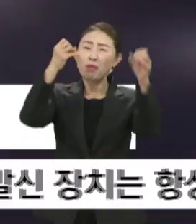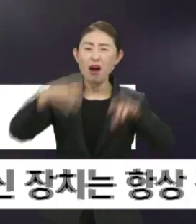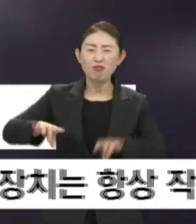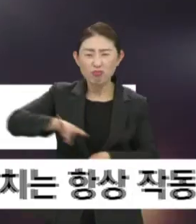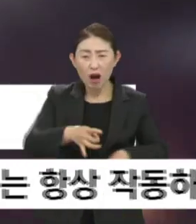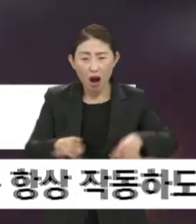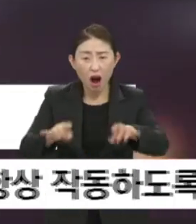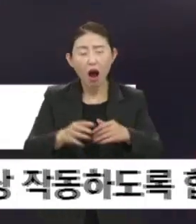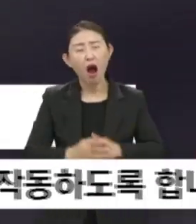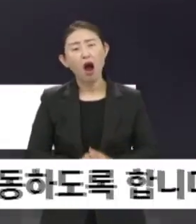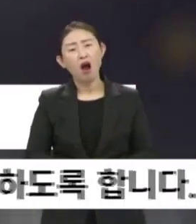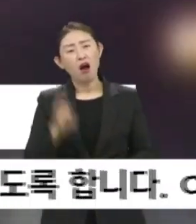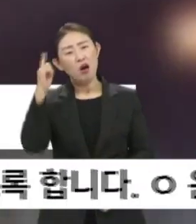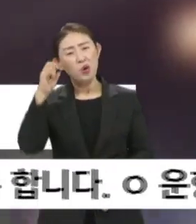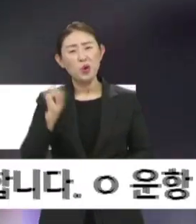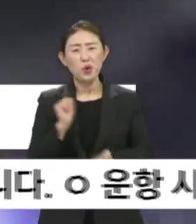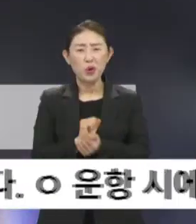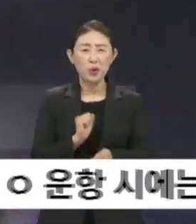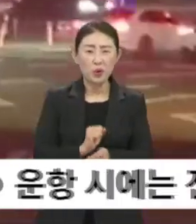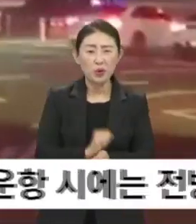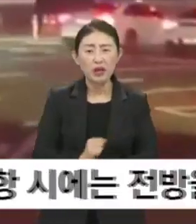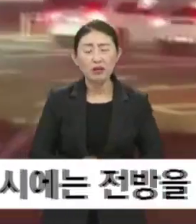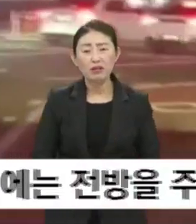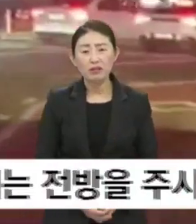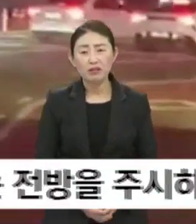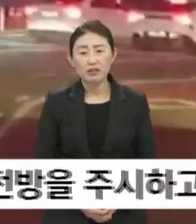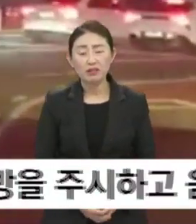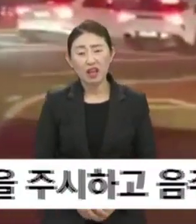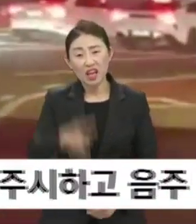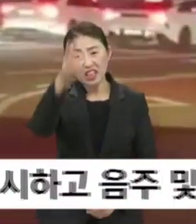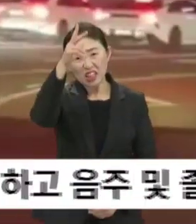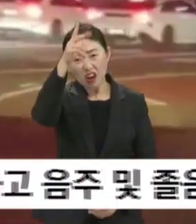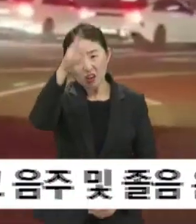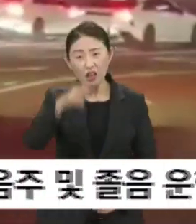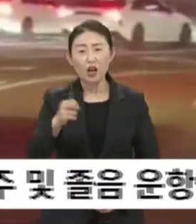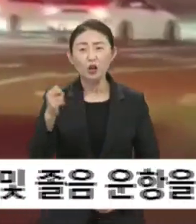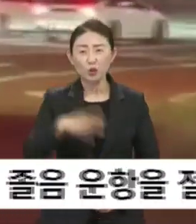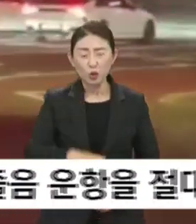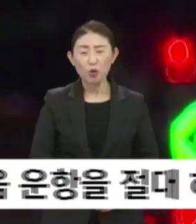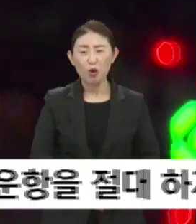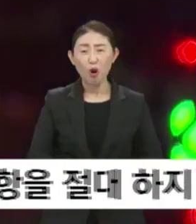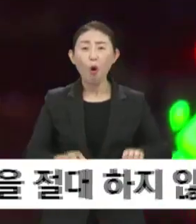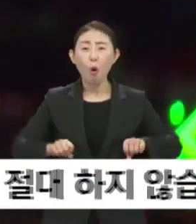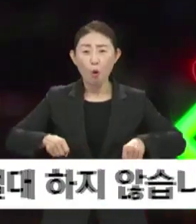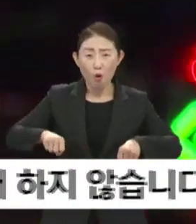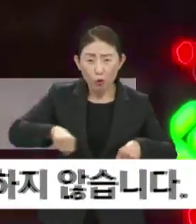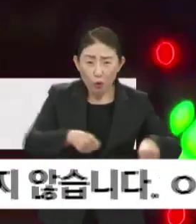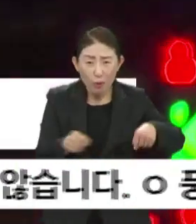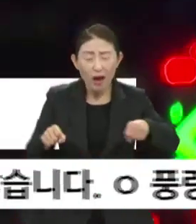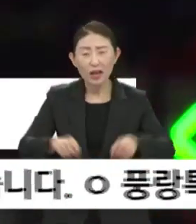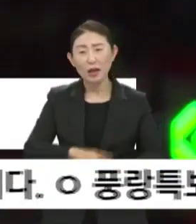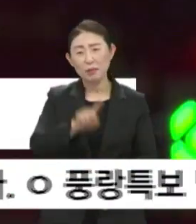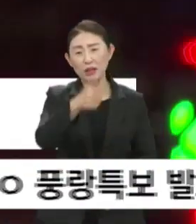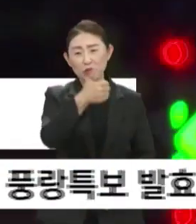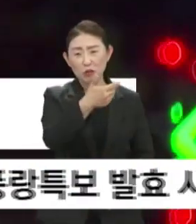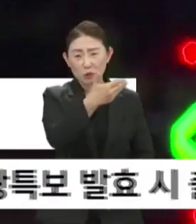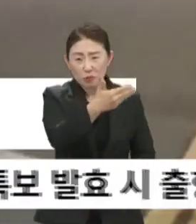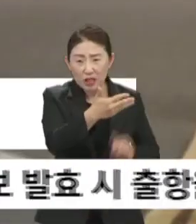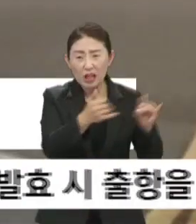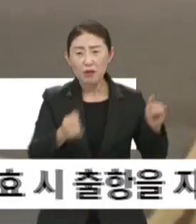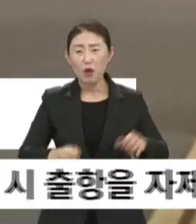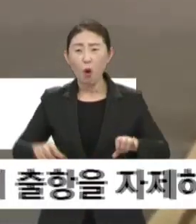사는지도 모르겠어요. 너무 힘들어가지고. 경찰이 기동대와 암행 순찰팀 등 인력 169명과